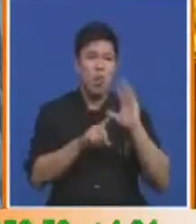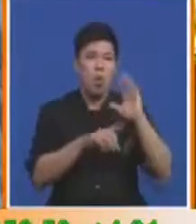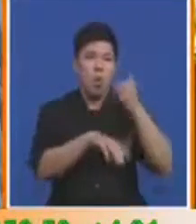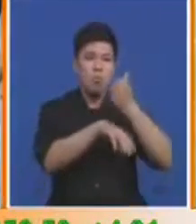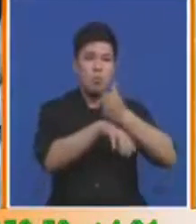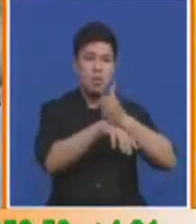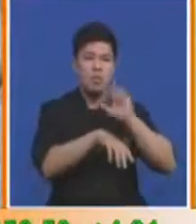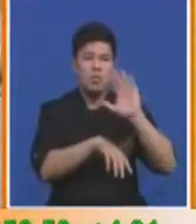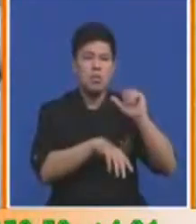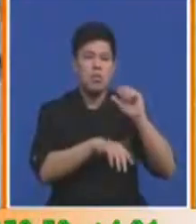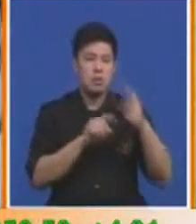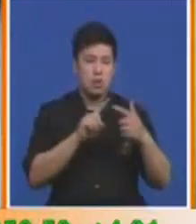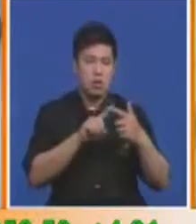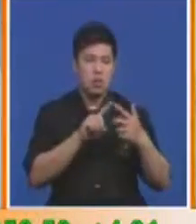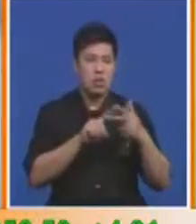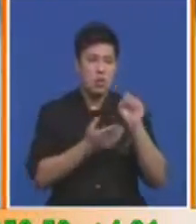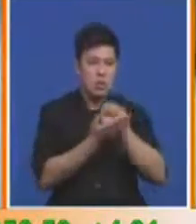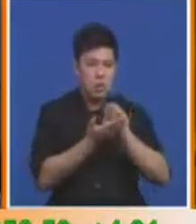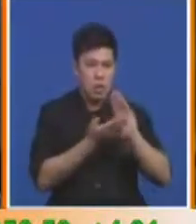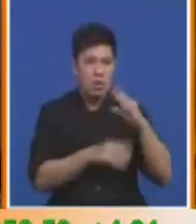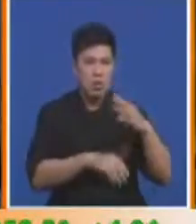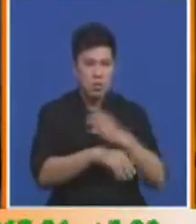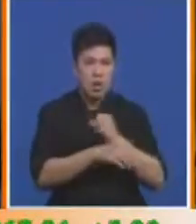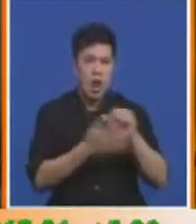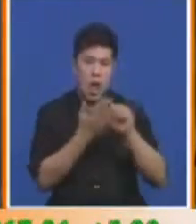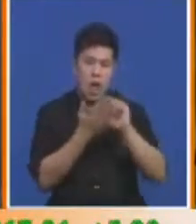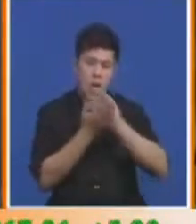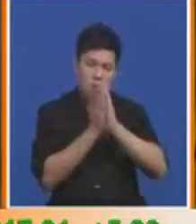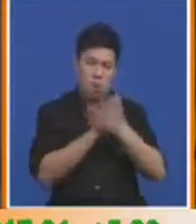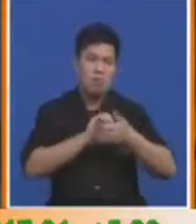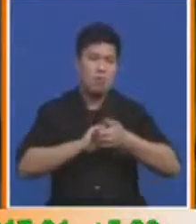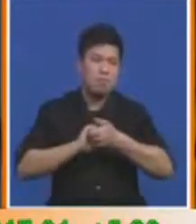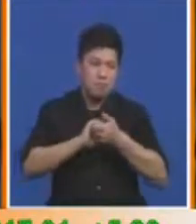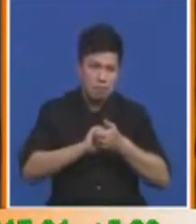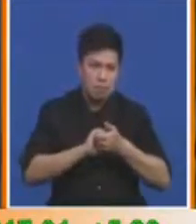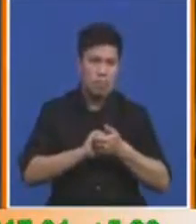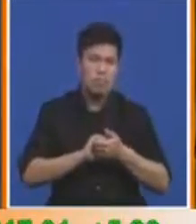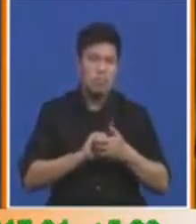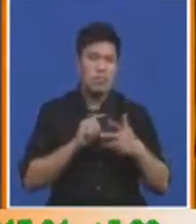สถาบันการเมืองการปฏิรูปและสร้างความปรองดองและความเห็นเกี่